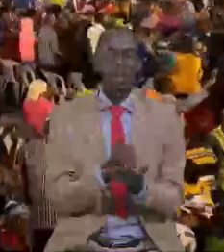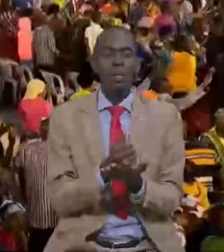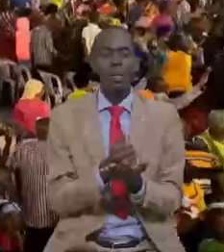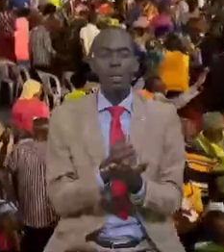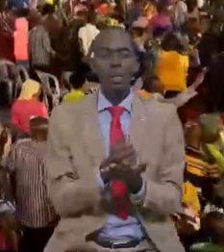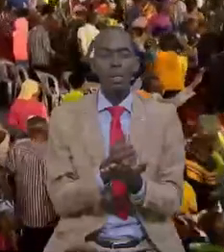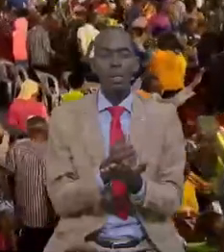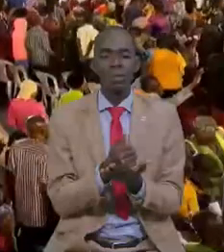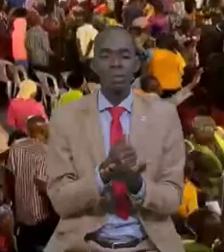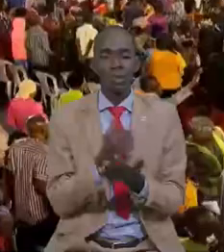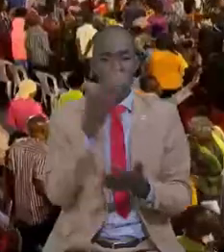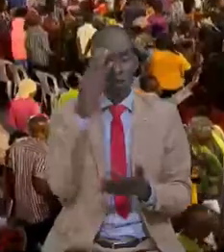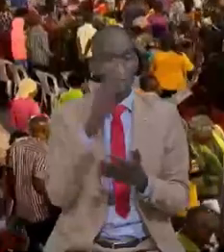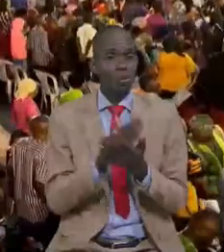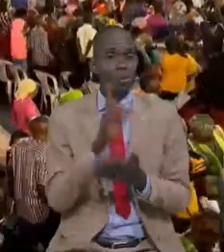nous prions.